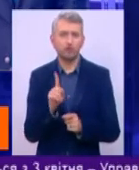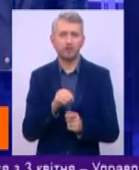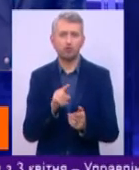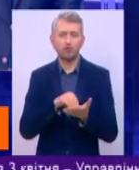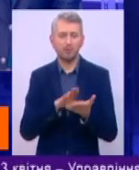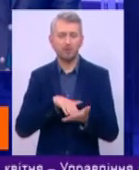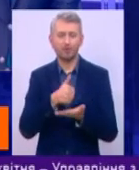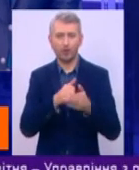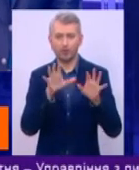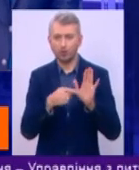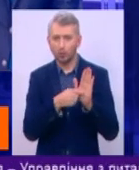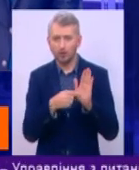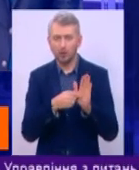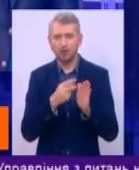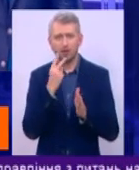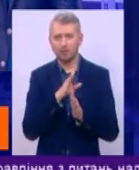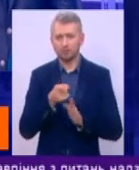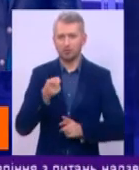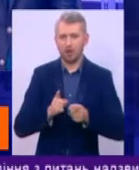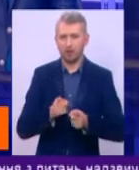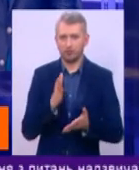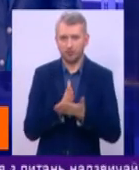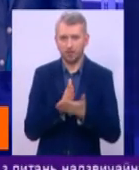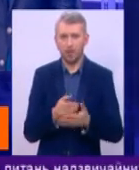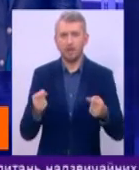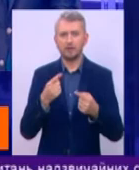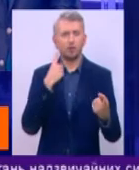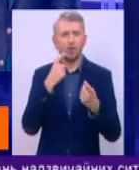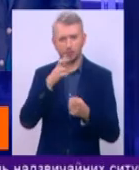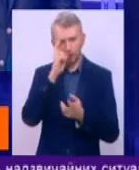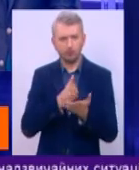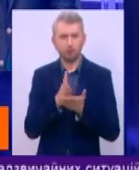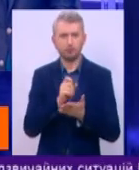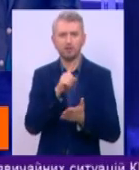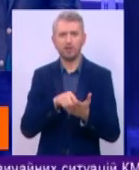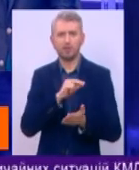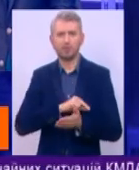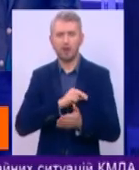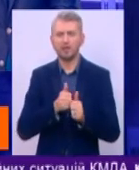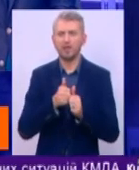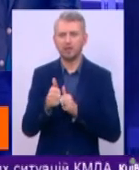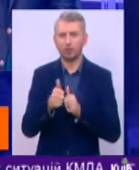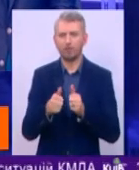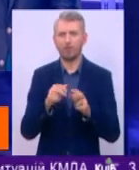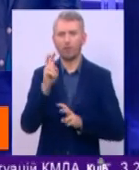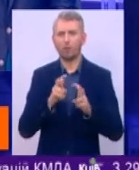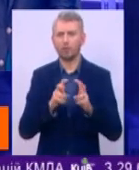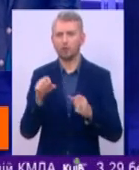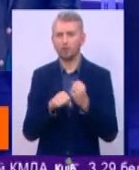записано в Конституції, відповідає реаліям. Згідно з даними Державної служби з питань праці, лідером виробничого травматизму